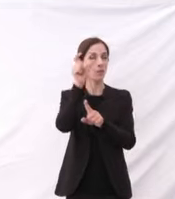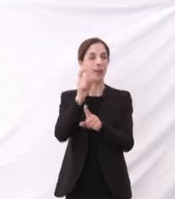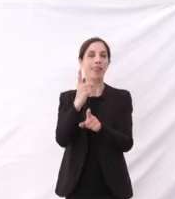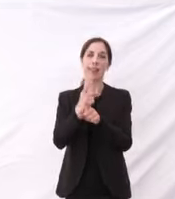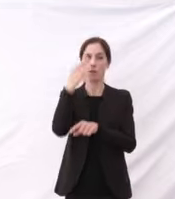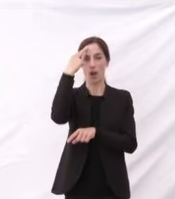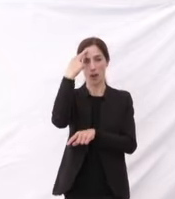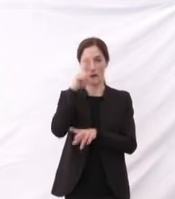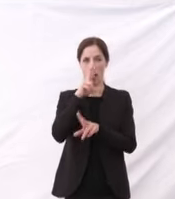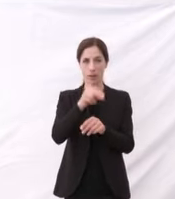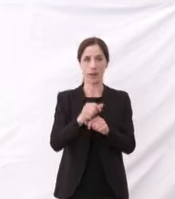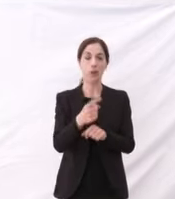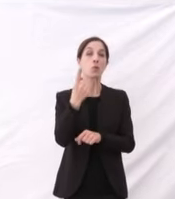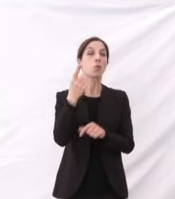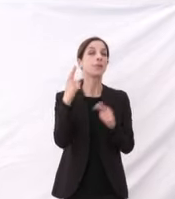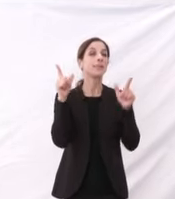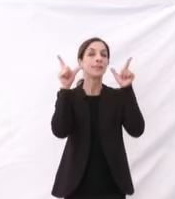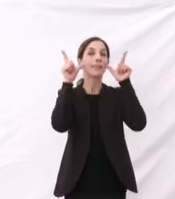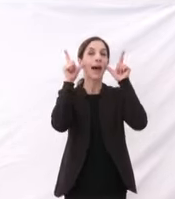un santo, lasciatemi,